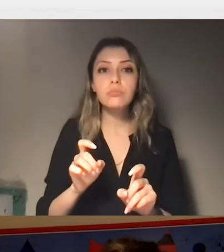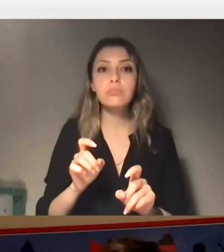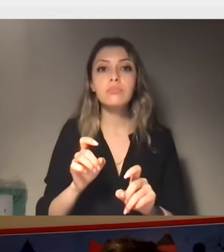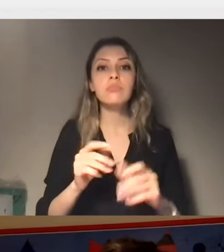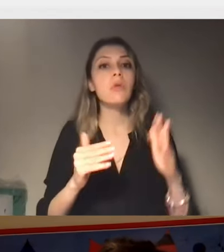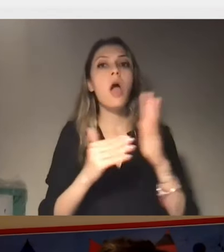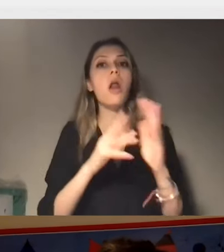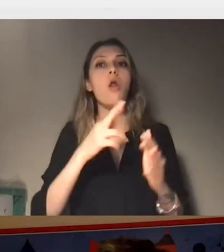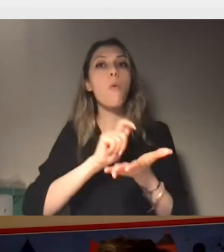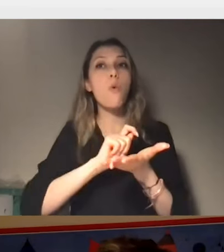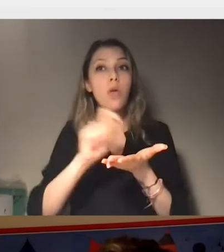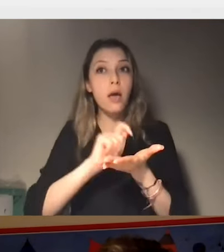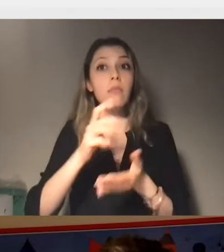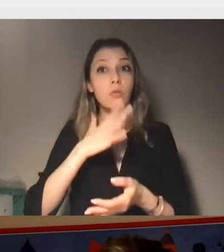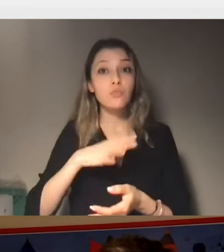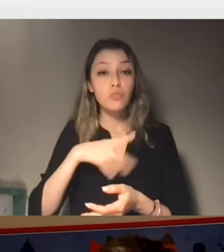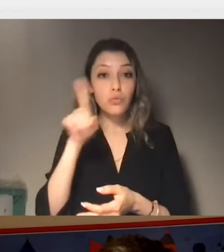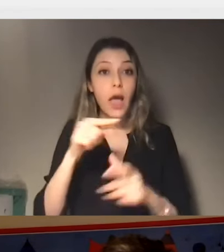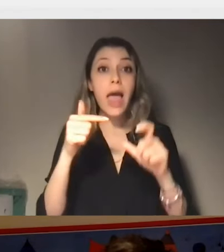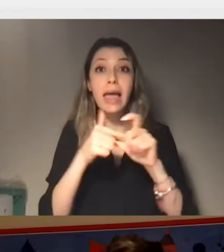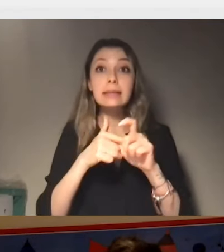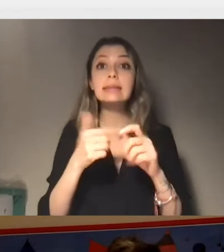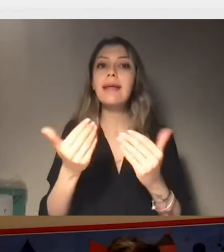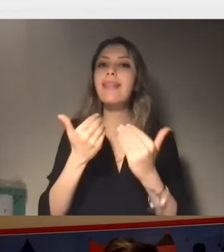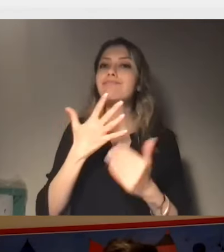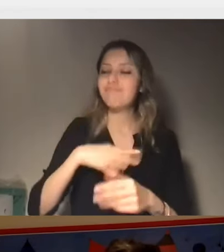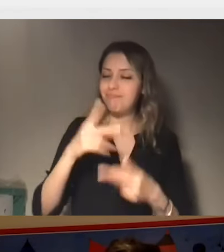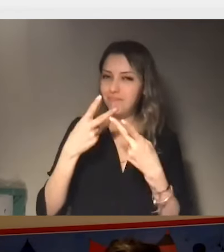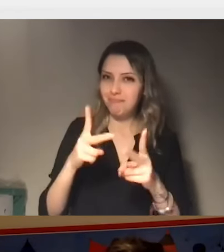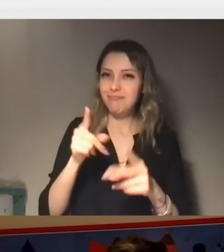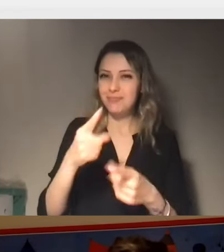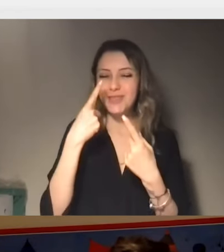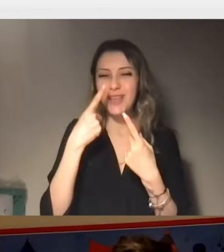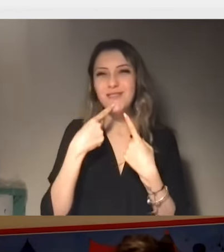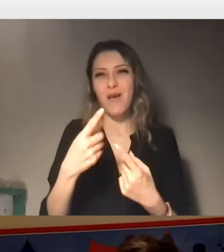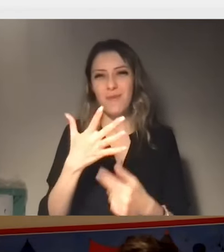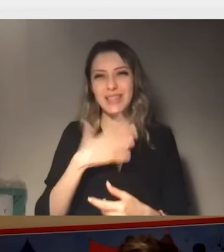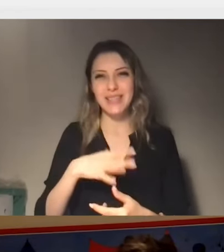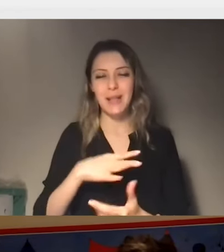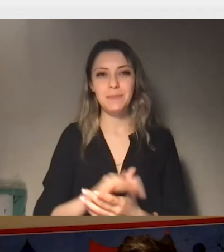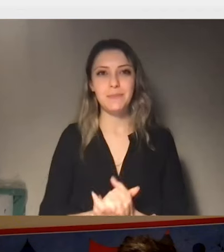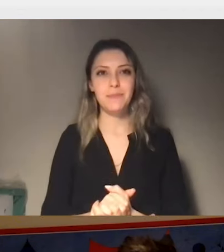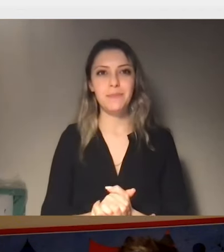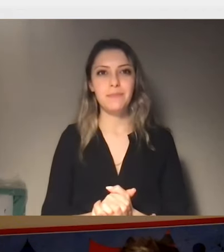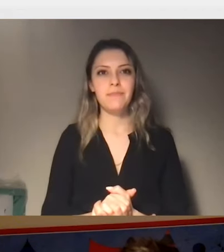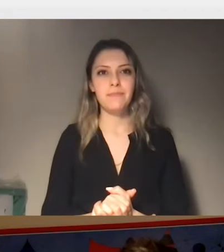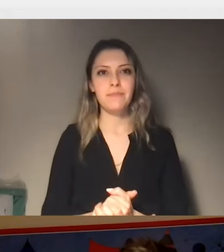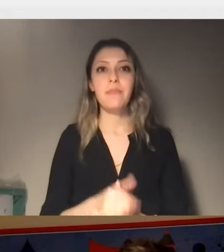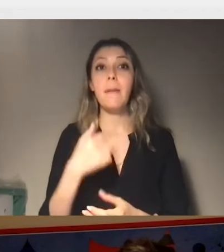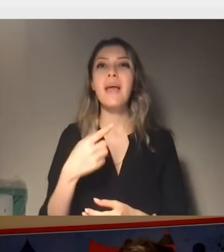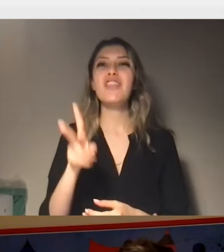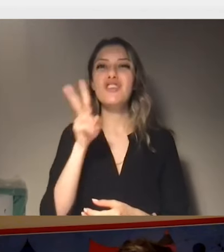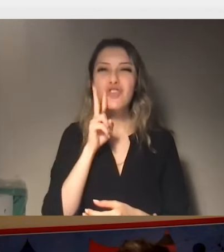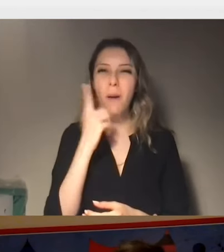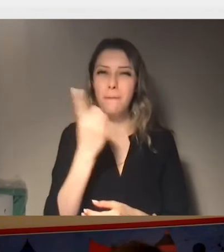isterseniz etkinizden destek isteyebilirsiniz. Hani bunu da belirtmiş olayım burada. Ben de o zaman son olarak YOP'un